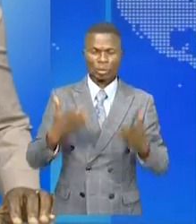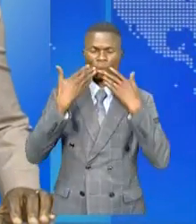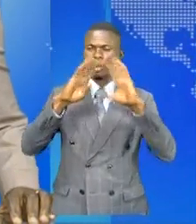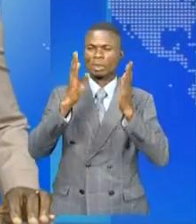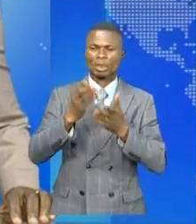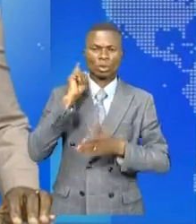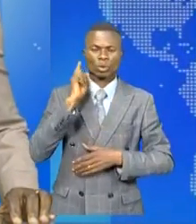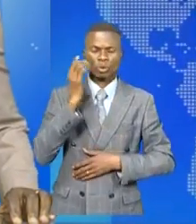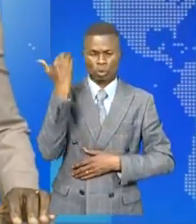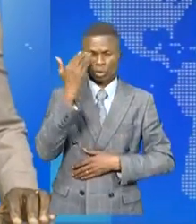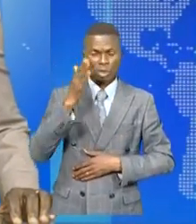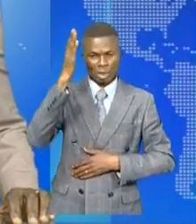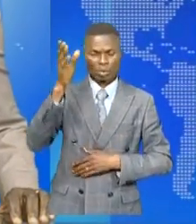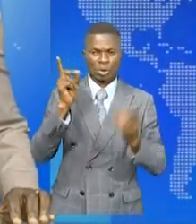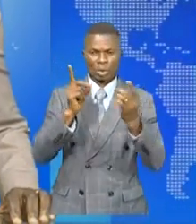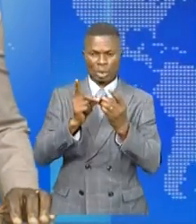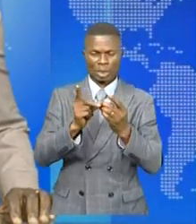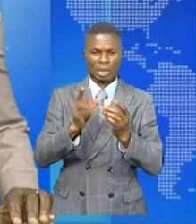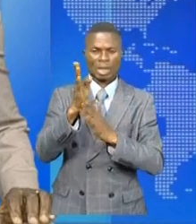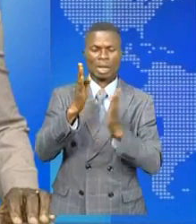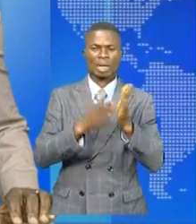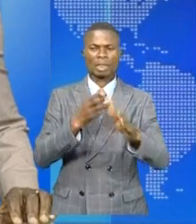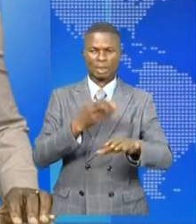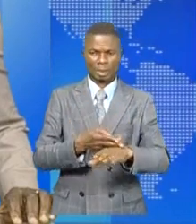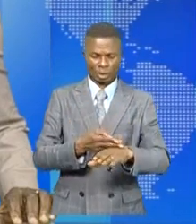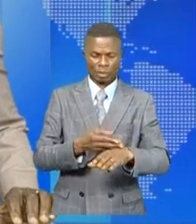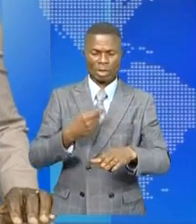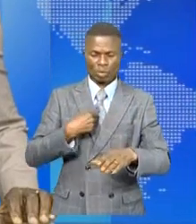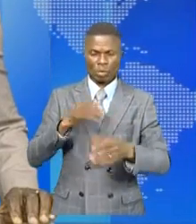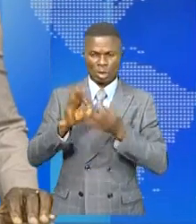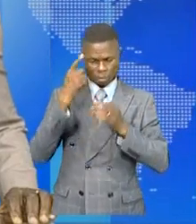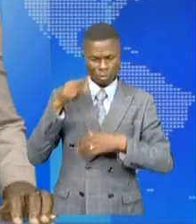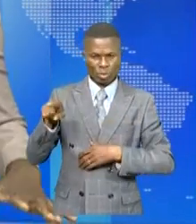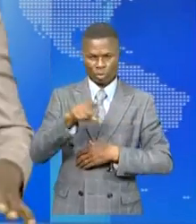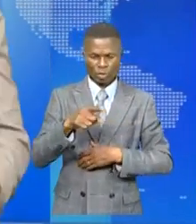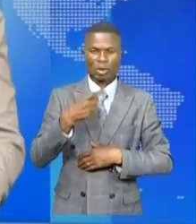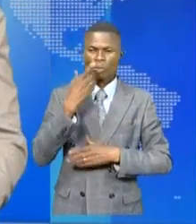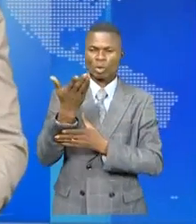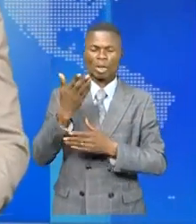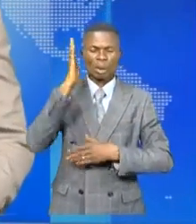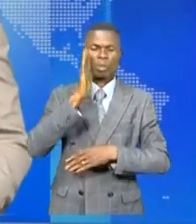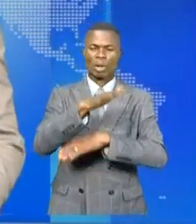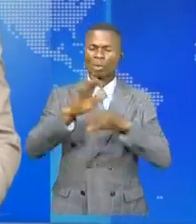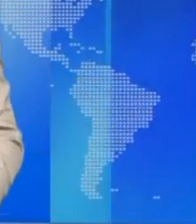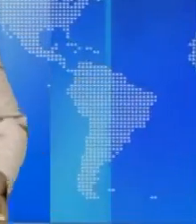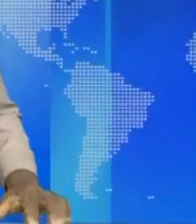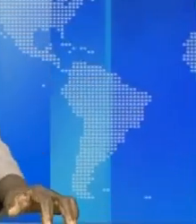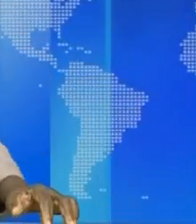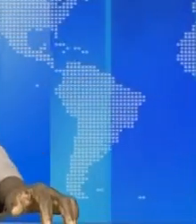votre attention. Le prochain rendez-vous avec l'actualité, c'est à 16h avec Anastasie Dumbu. Bon après-midi chez vous.